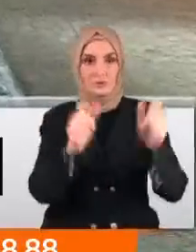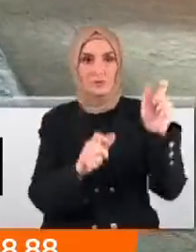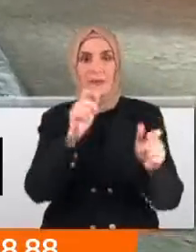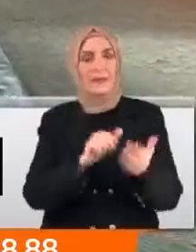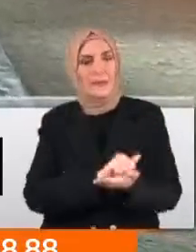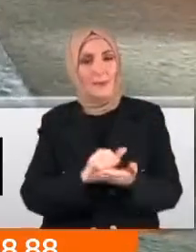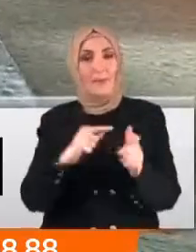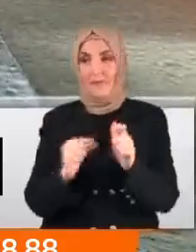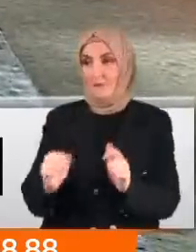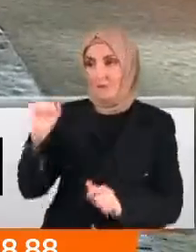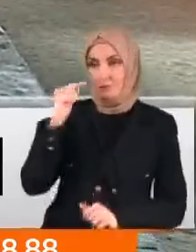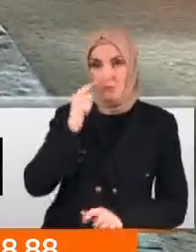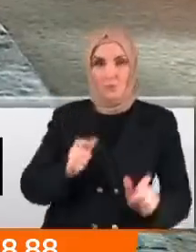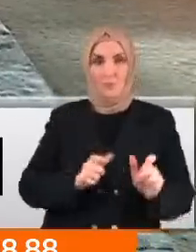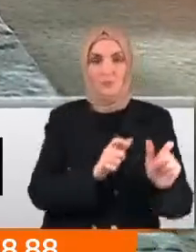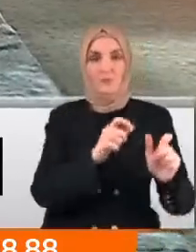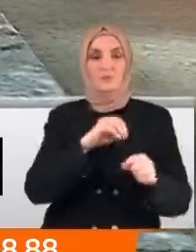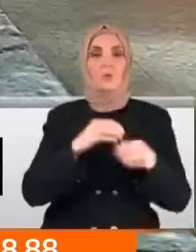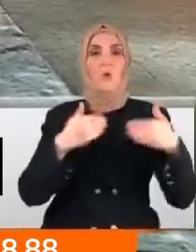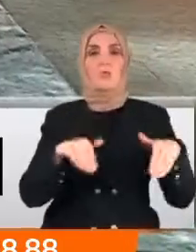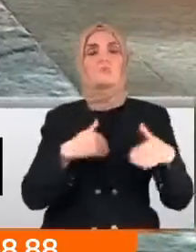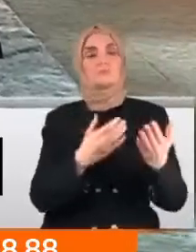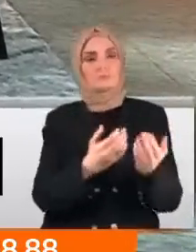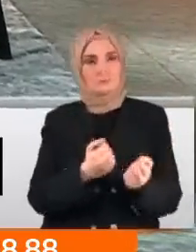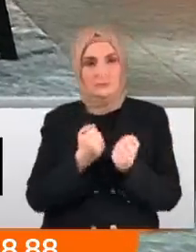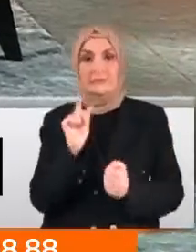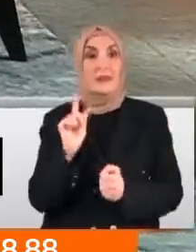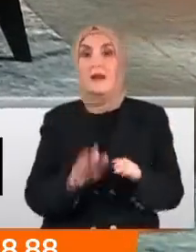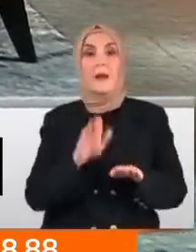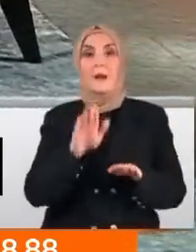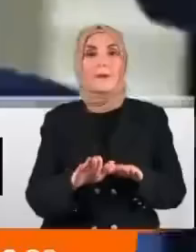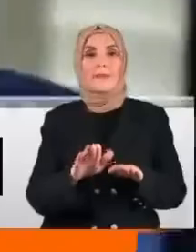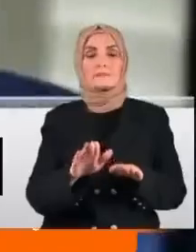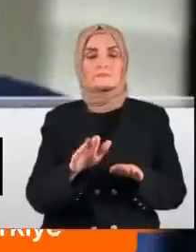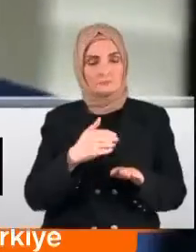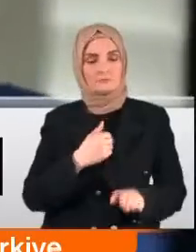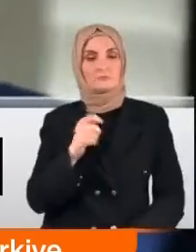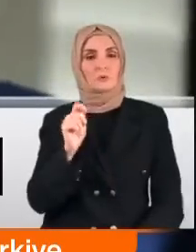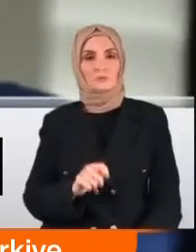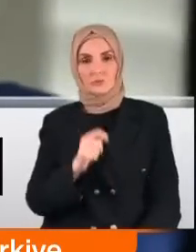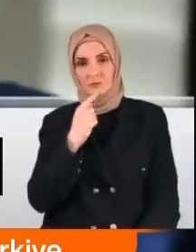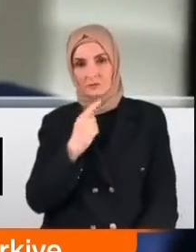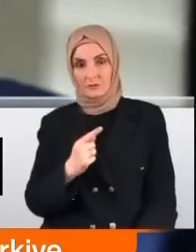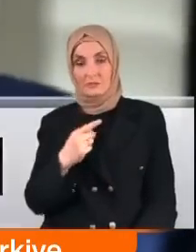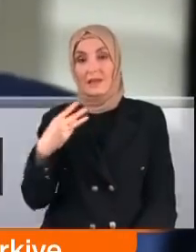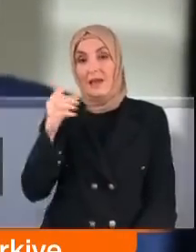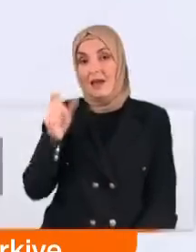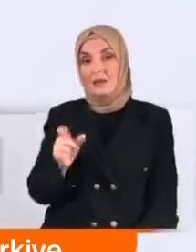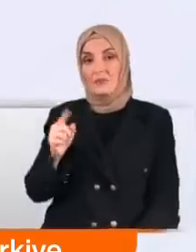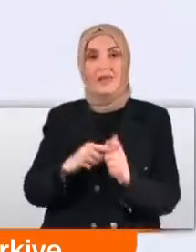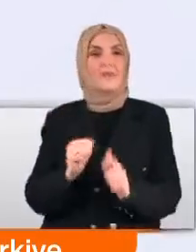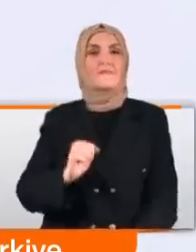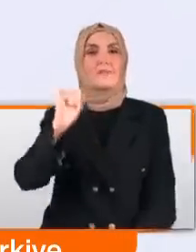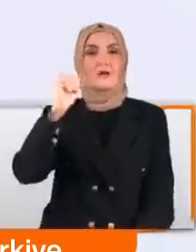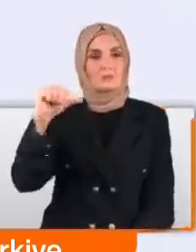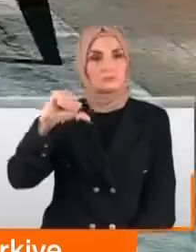koruyacak tedbirleri alacağız ve bu yönde bütün gerekli adımları da atacağız. Erdoğan enflasyonun düşüş eğilimine